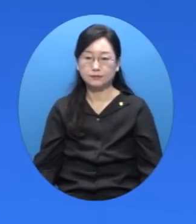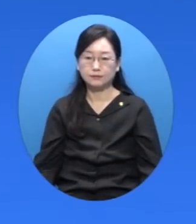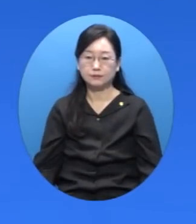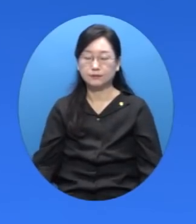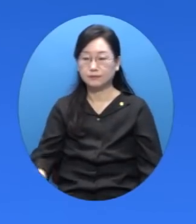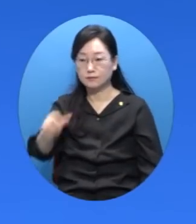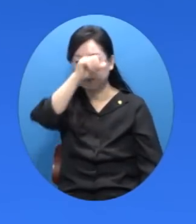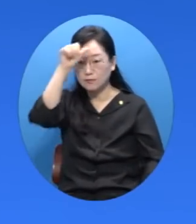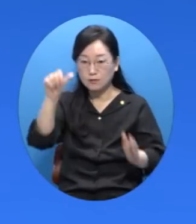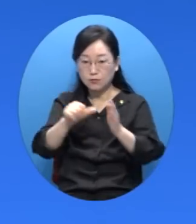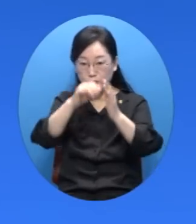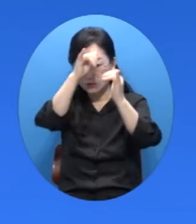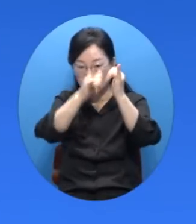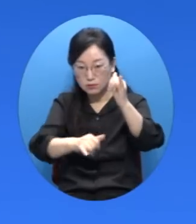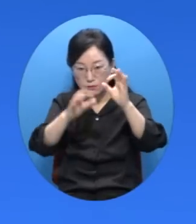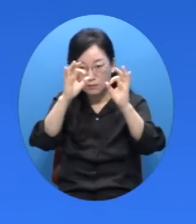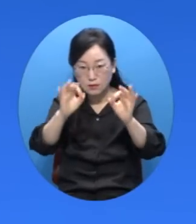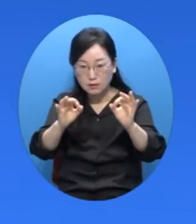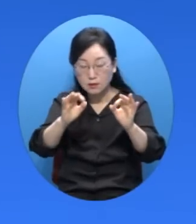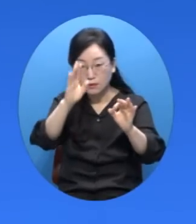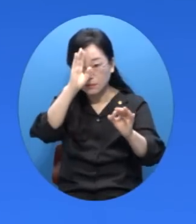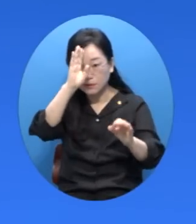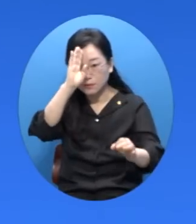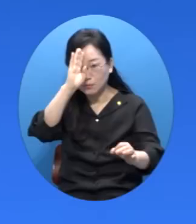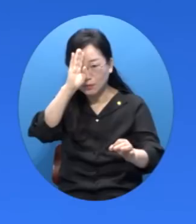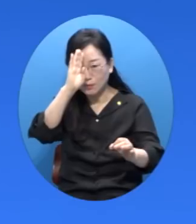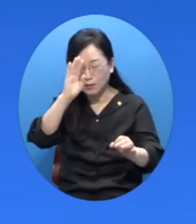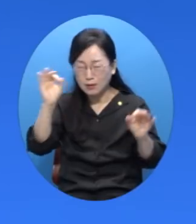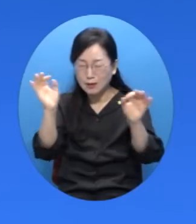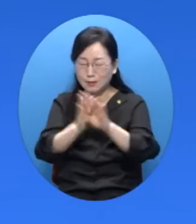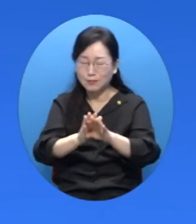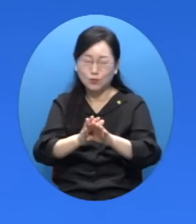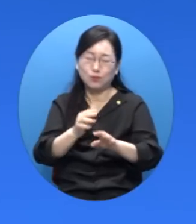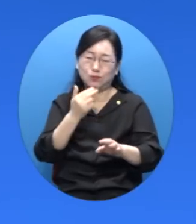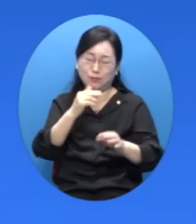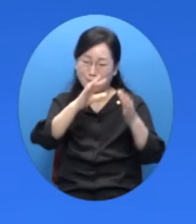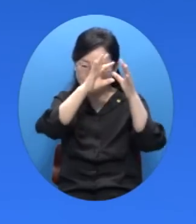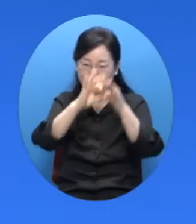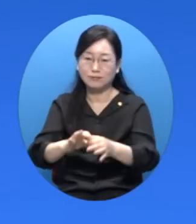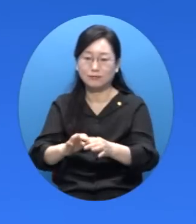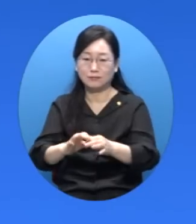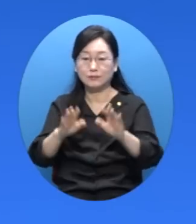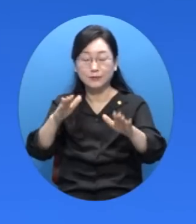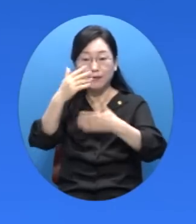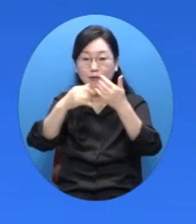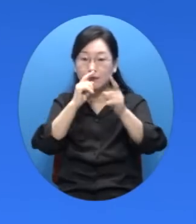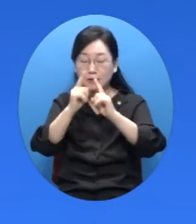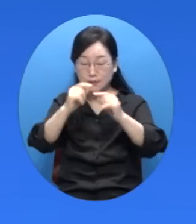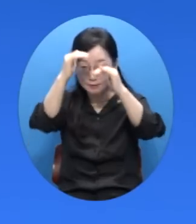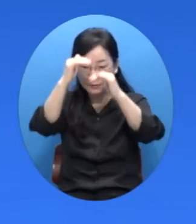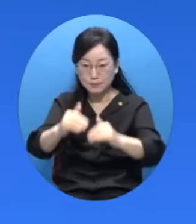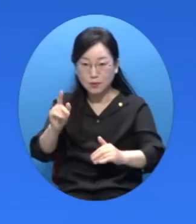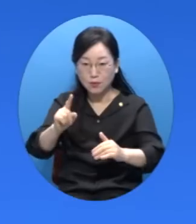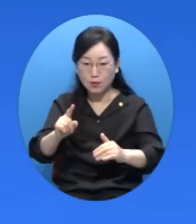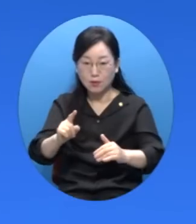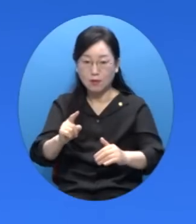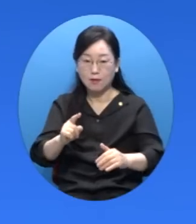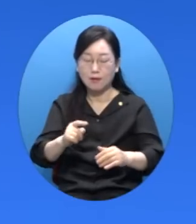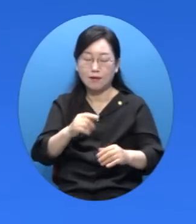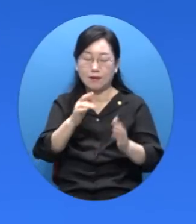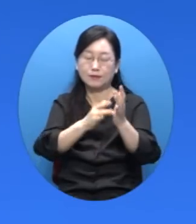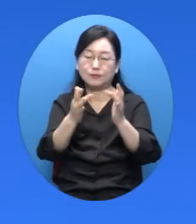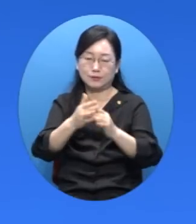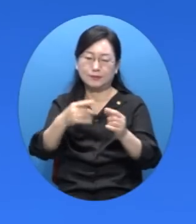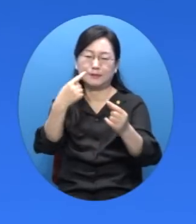인류 역사 가운데 이 병은 사라지지 않습니다. 오늘 말씀 보니까 예수님의 수제자 베드로의